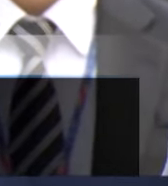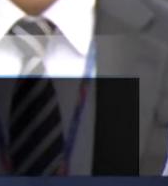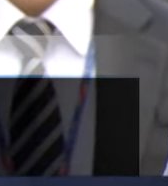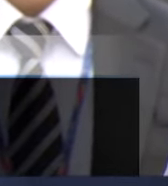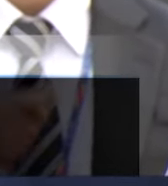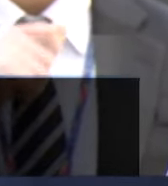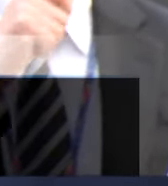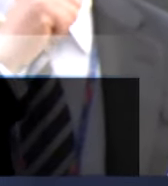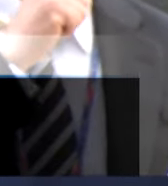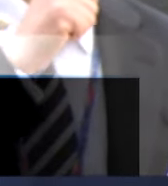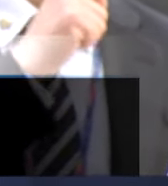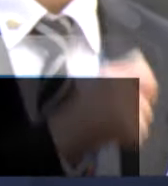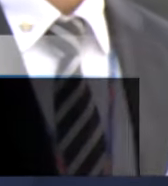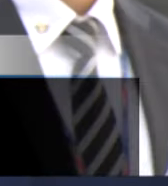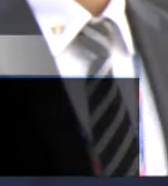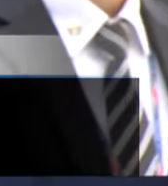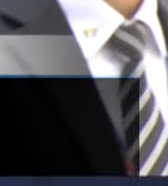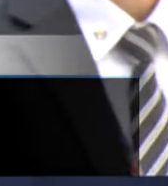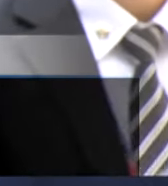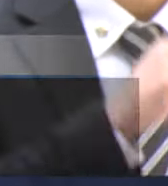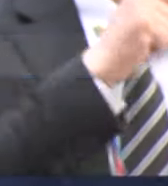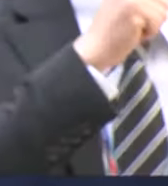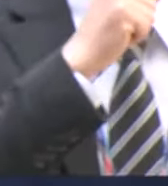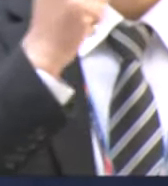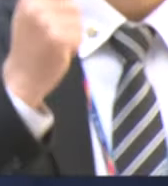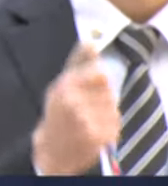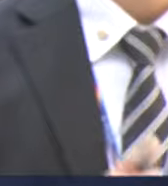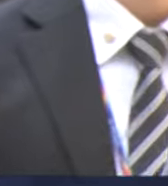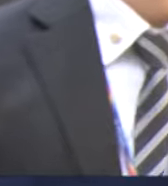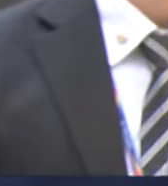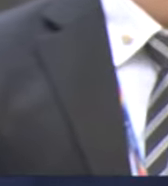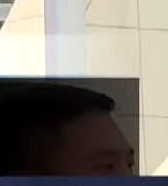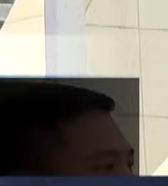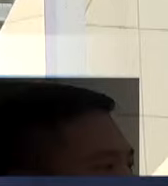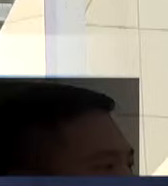나라를 반드시 다시 만들겠습니다.